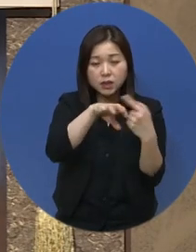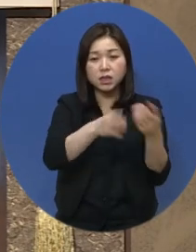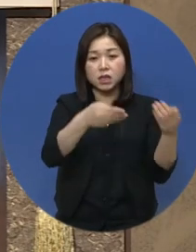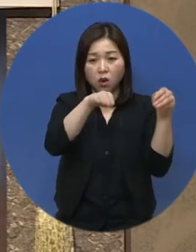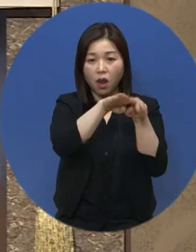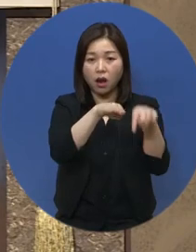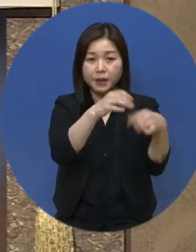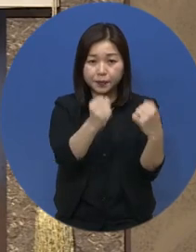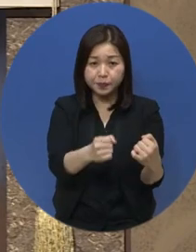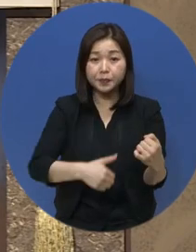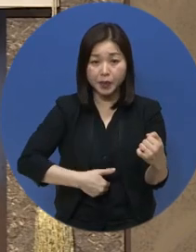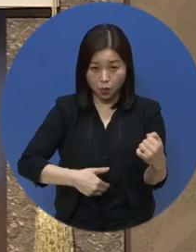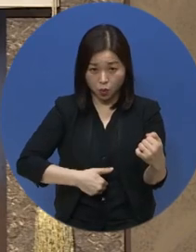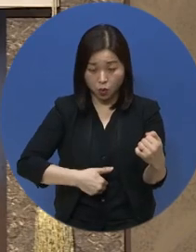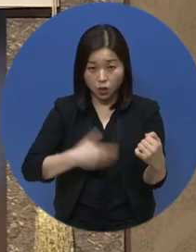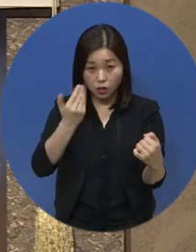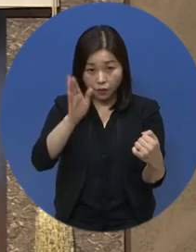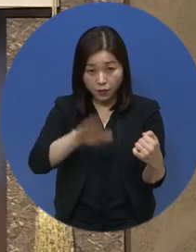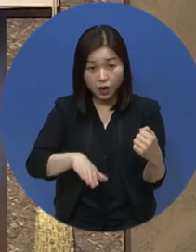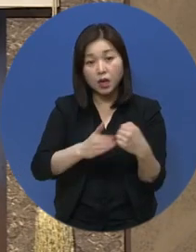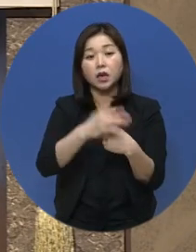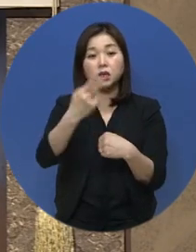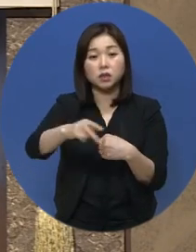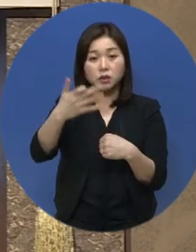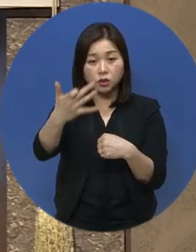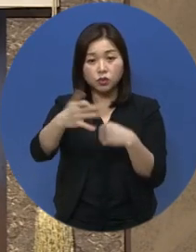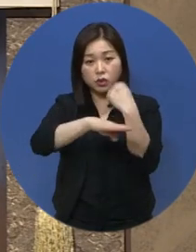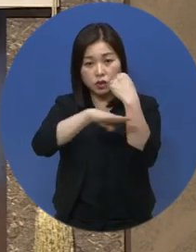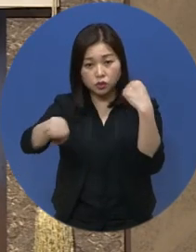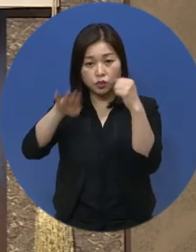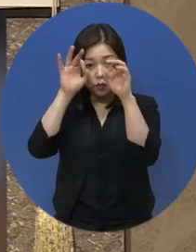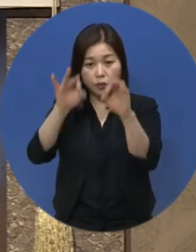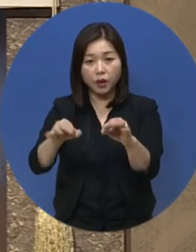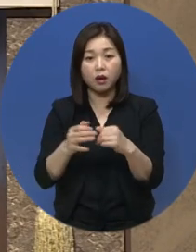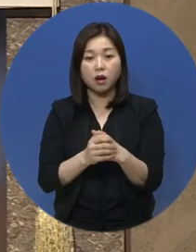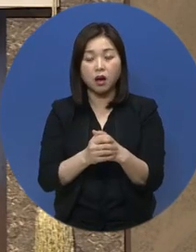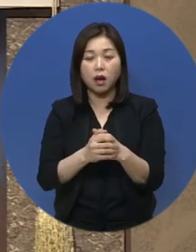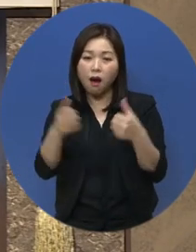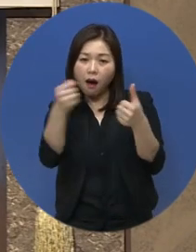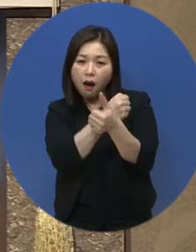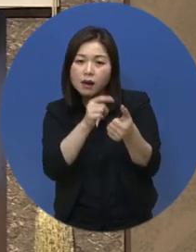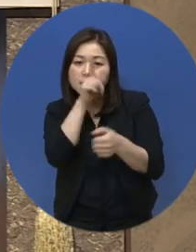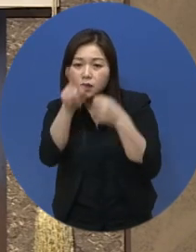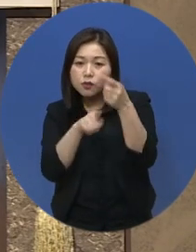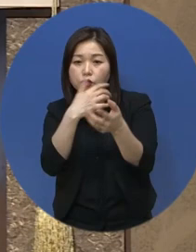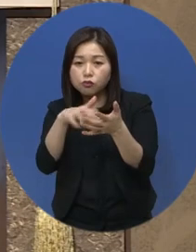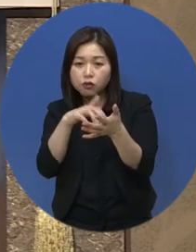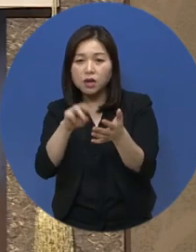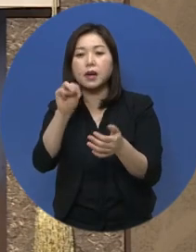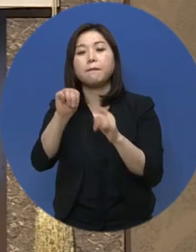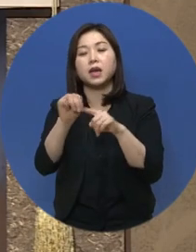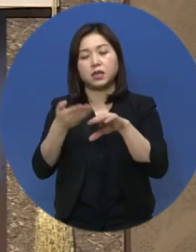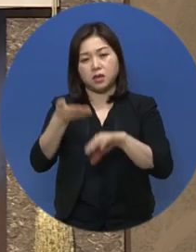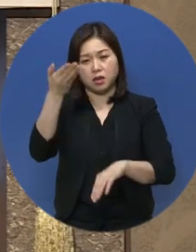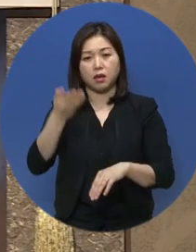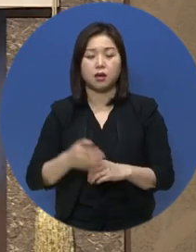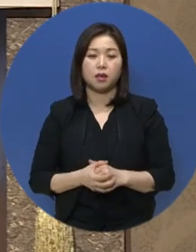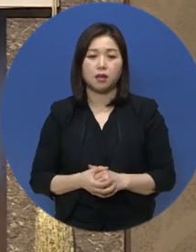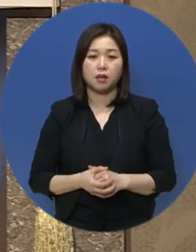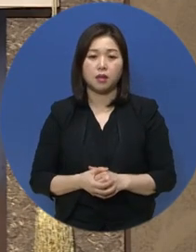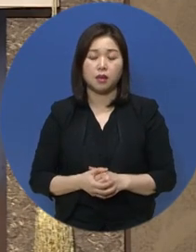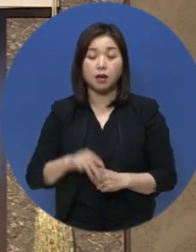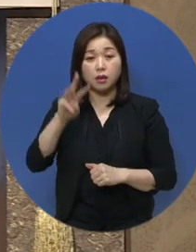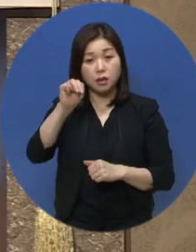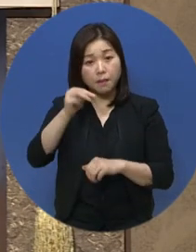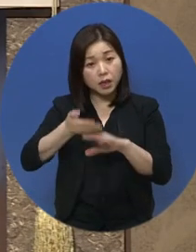되잖아요. 그런데 2019년도 기준에 아동학대 신고 건수가요. 3만 건이 넘어요.